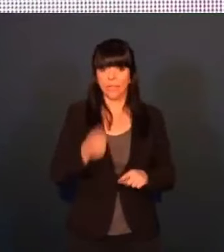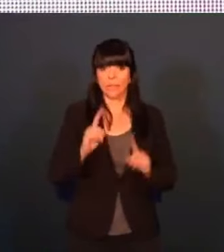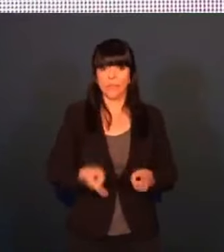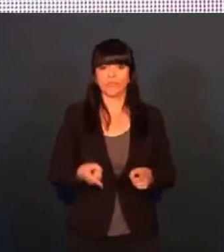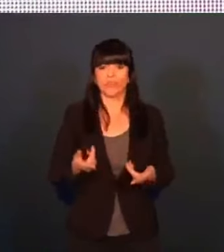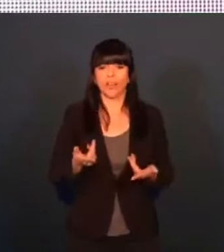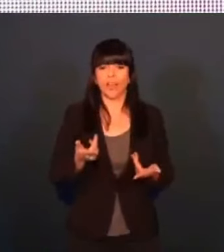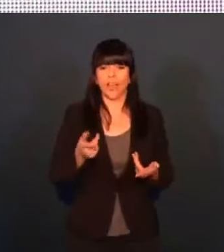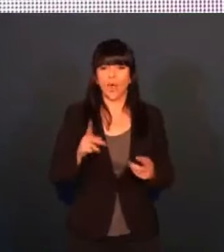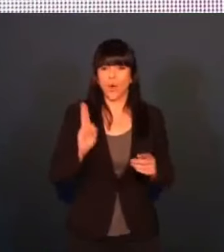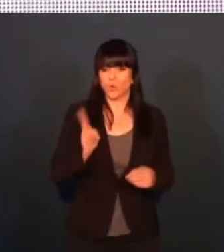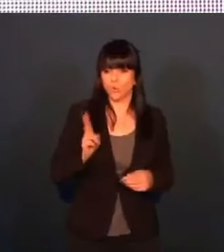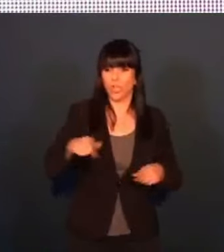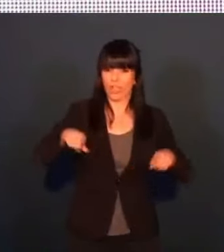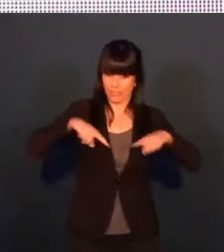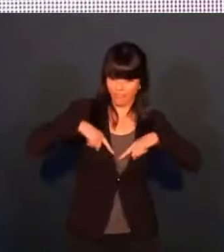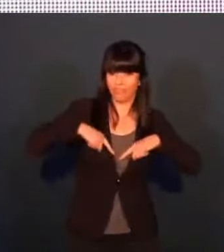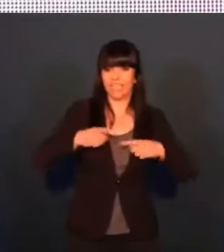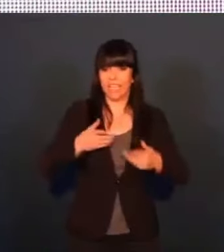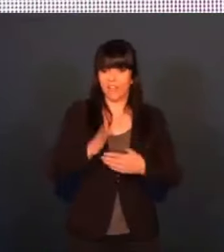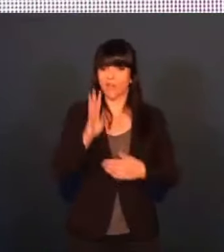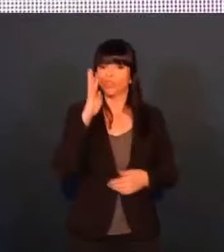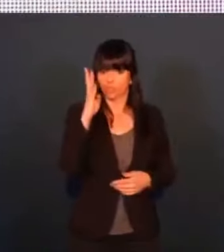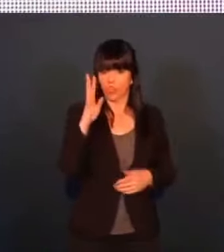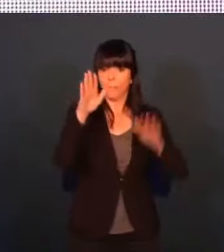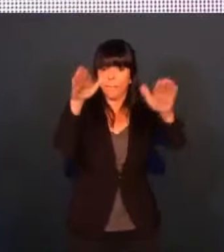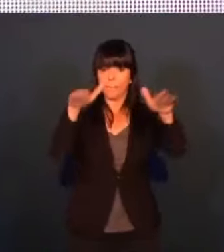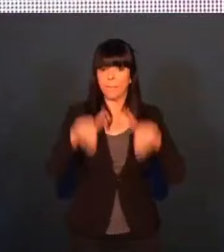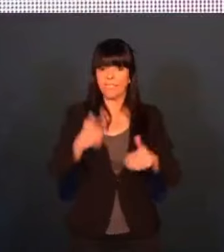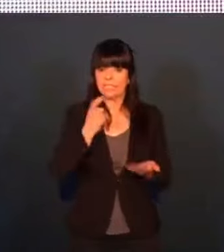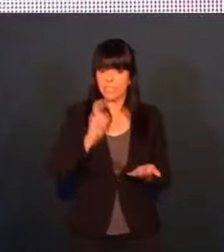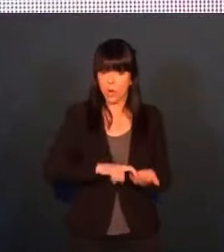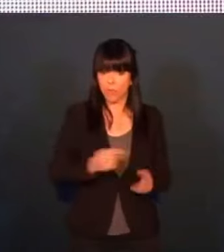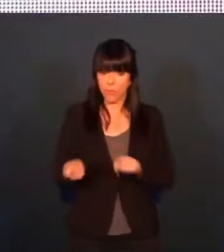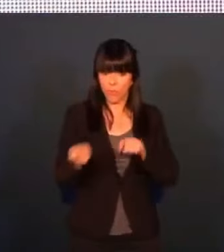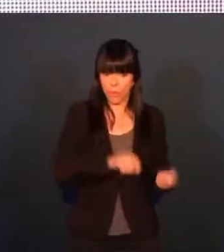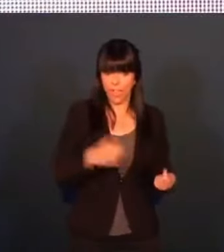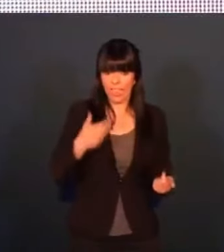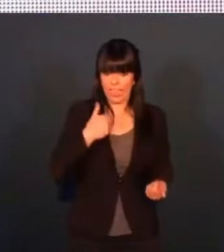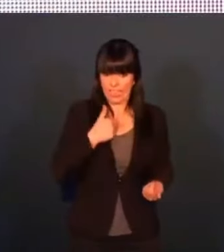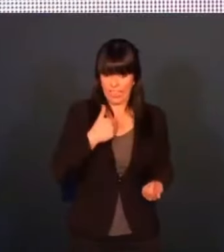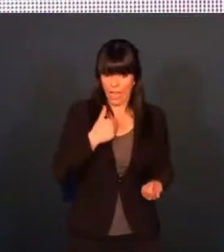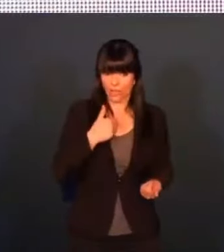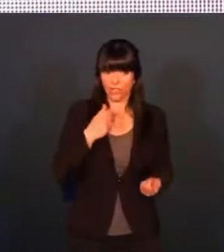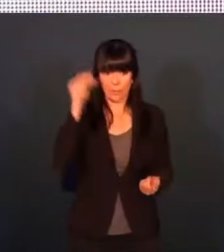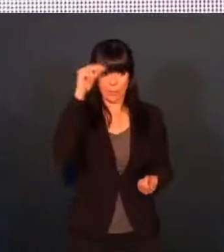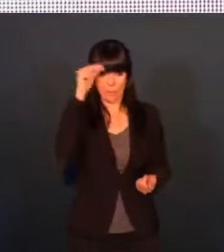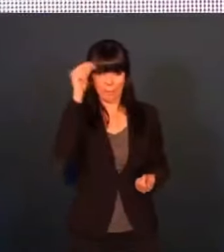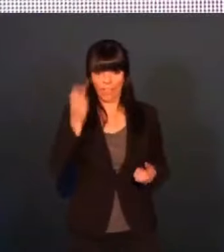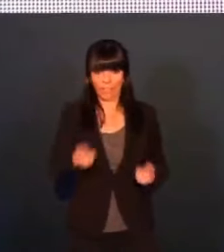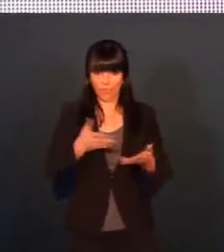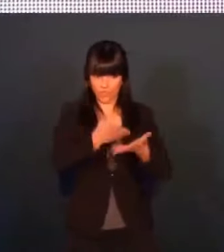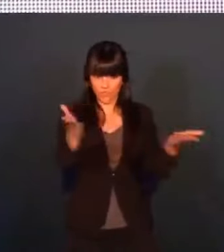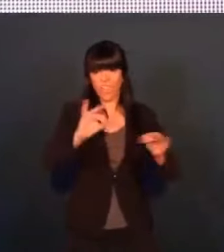и конституционна реформа. Четвърто, приемане на законодателни промени относно начин на функциониране на българските служби. И